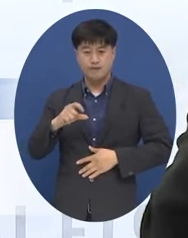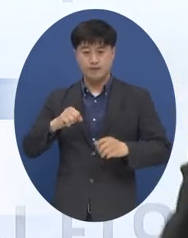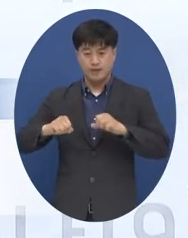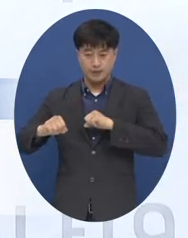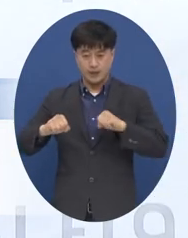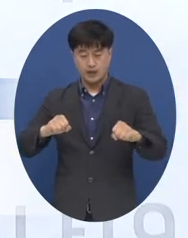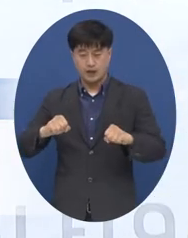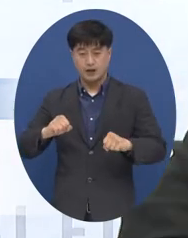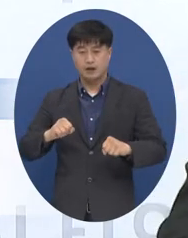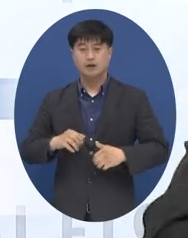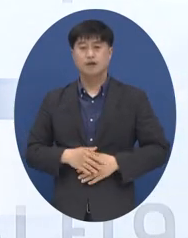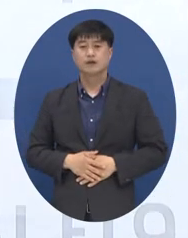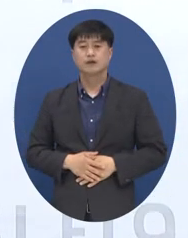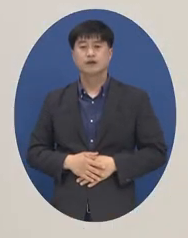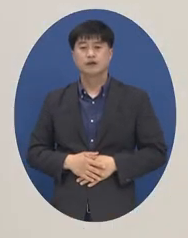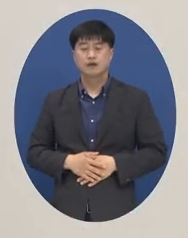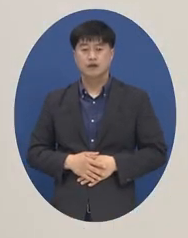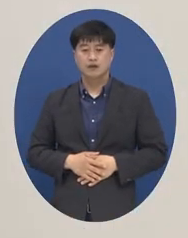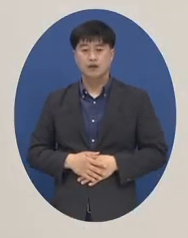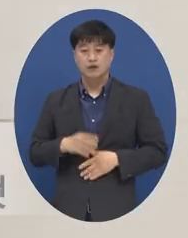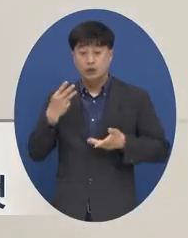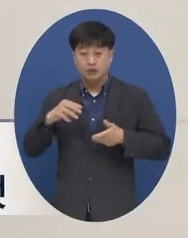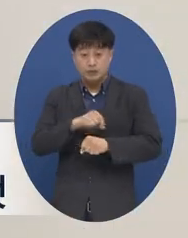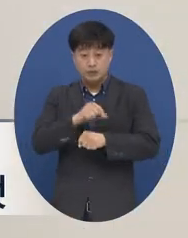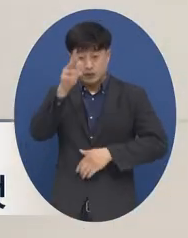이에 엄정하게 대처할 것이며,